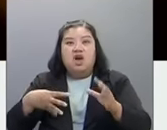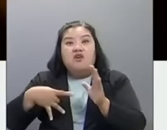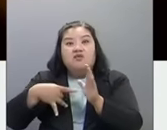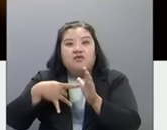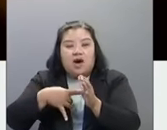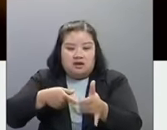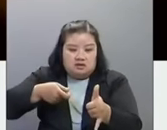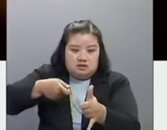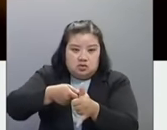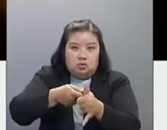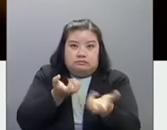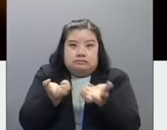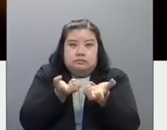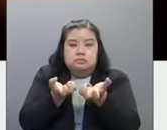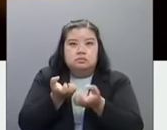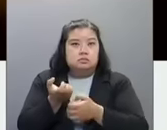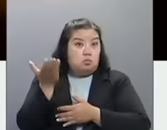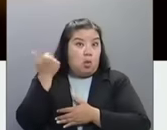าม